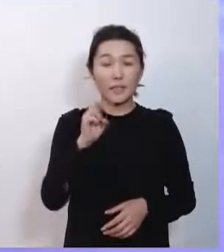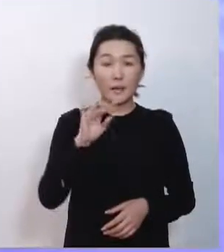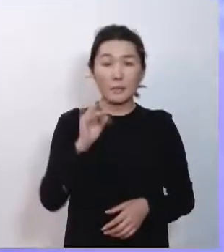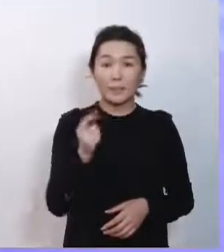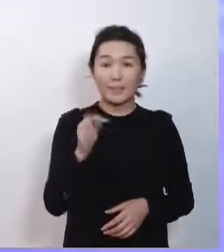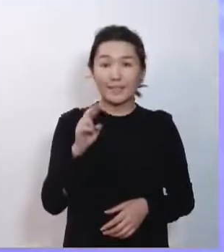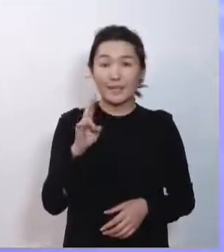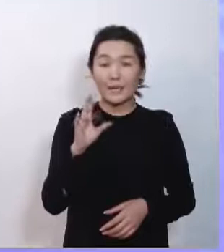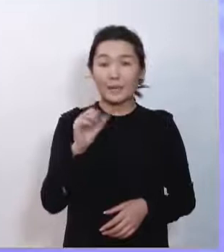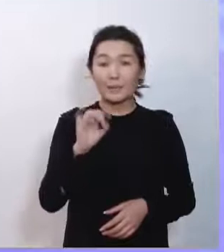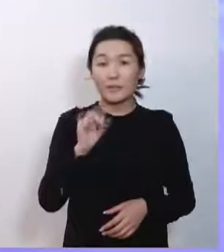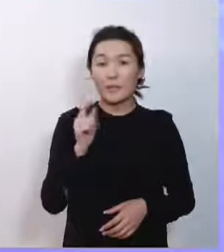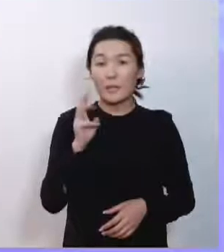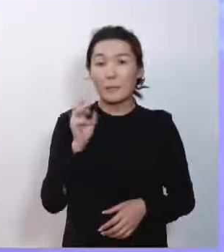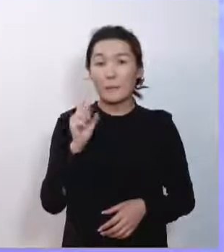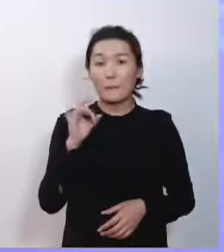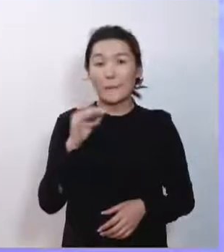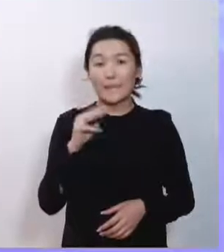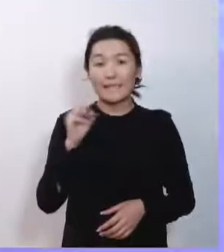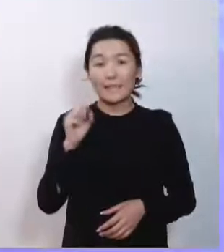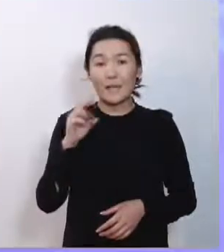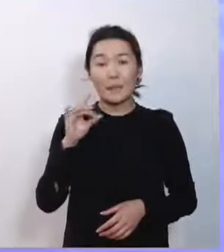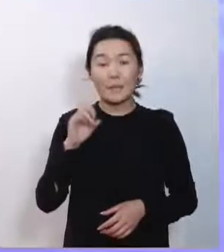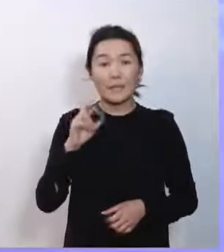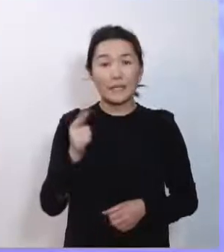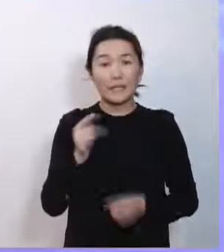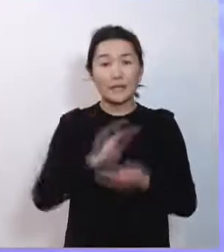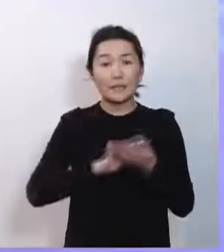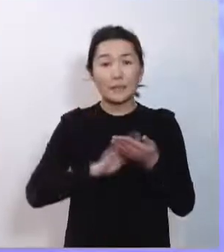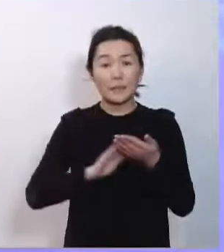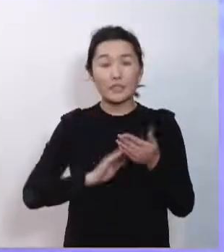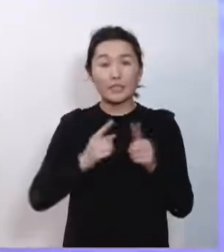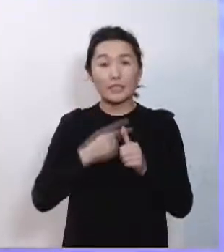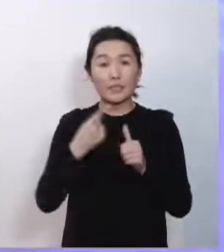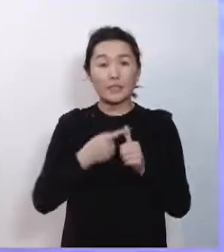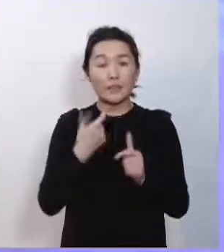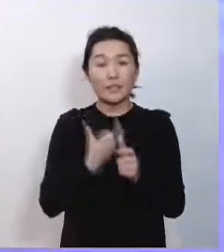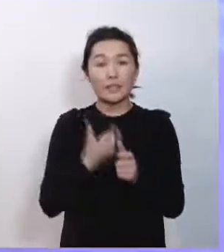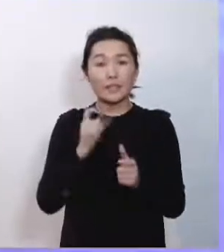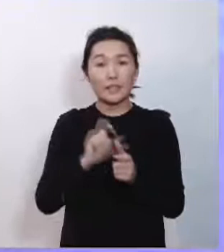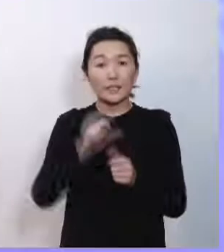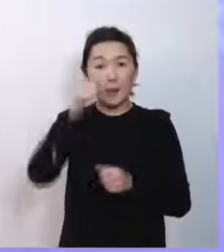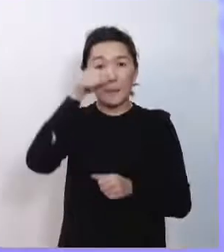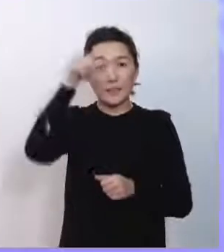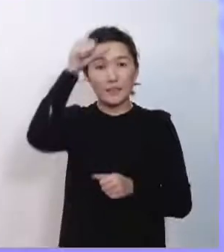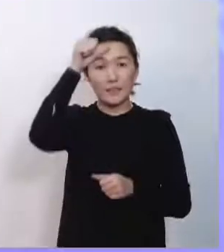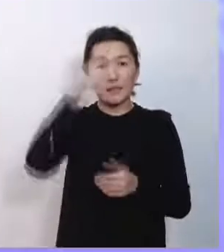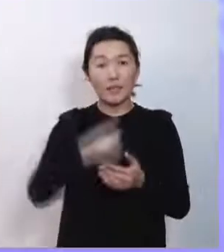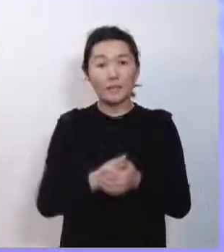Декабрь, январь, март, апрель. Запишите названия этих месяцев.